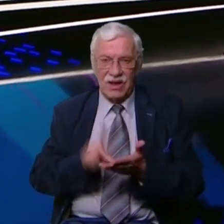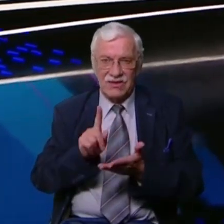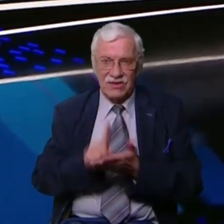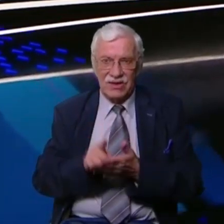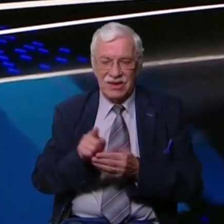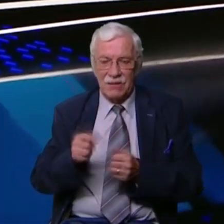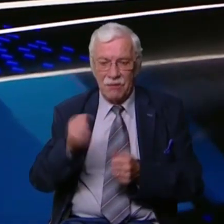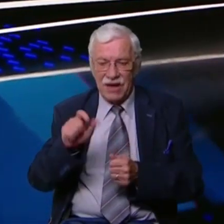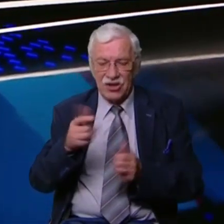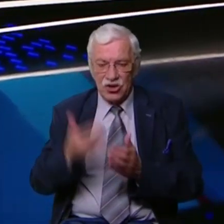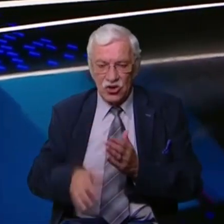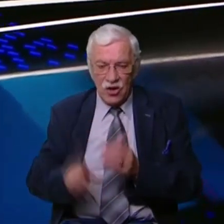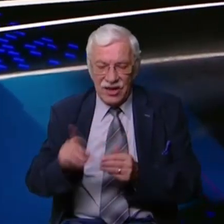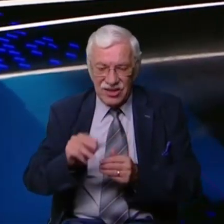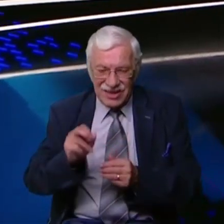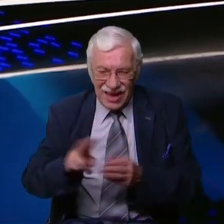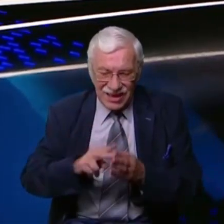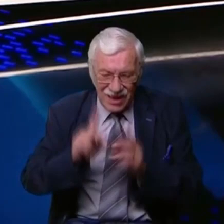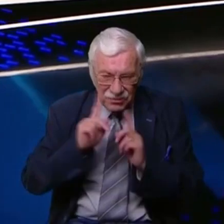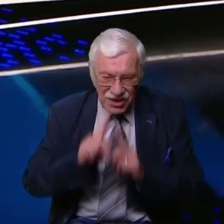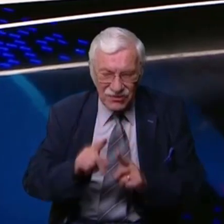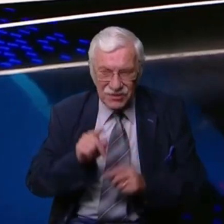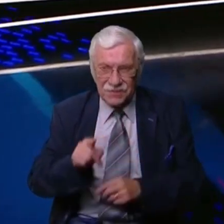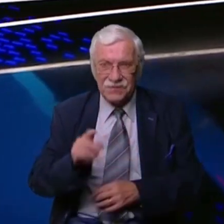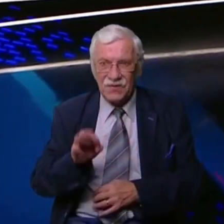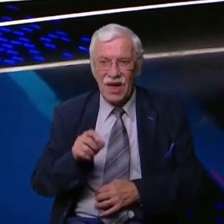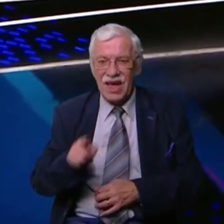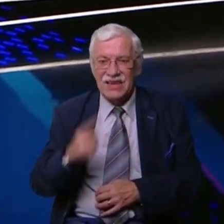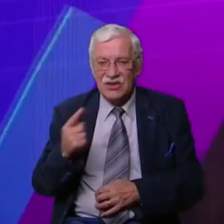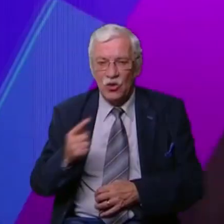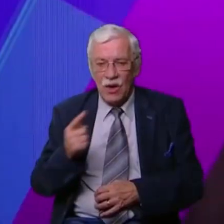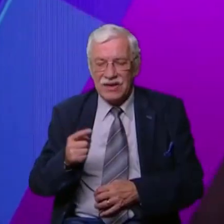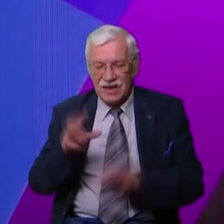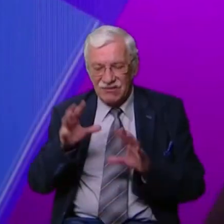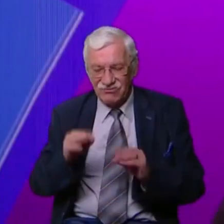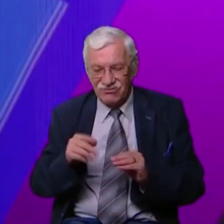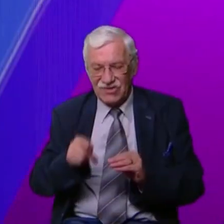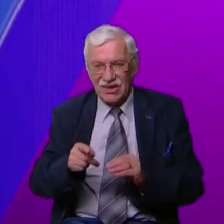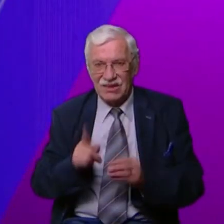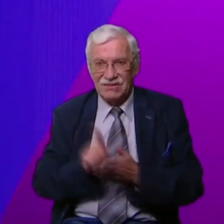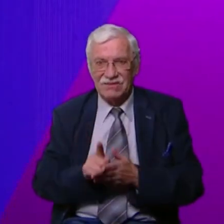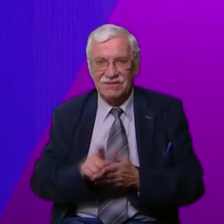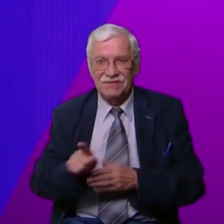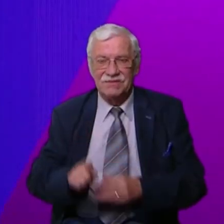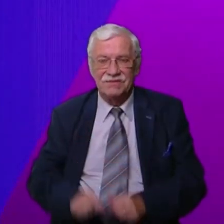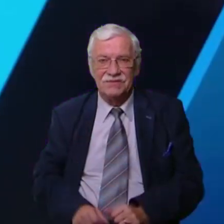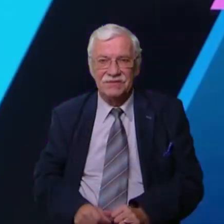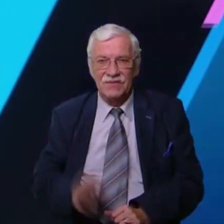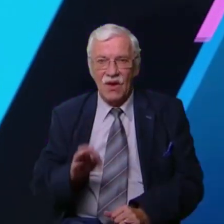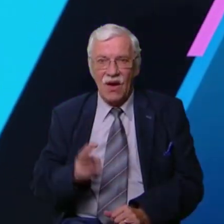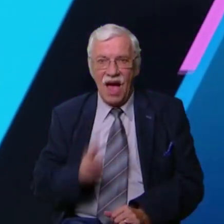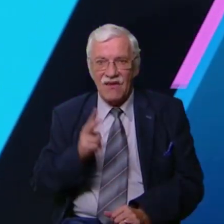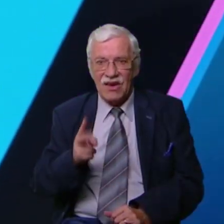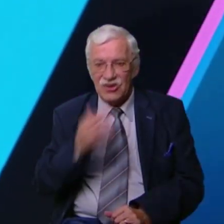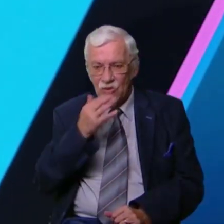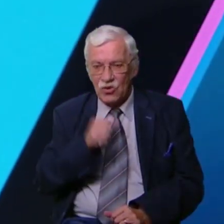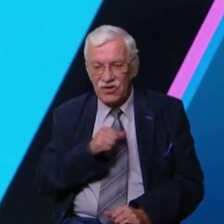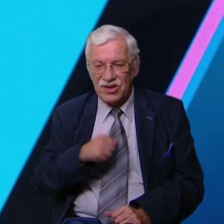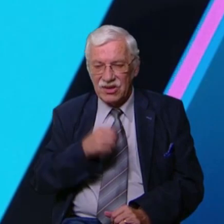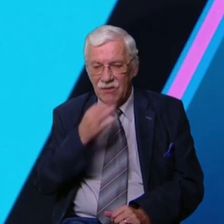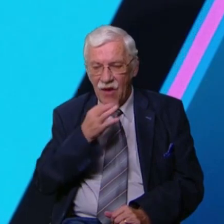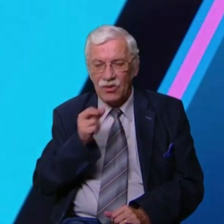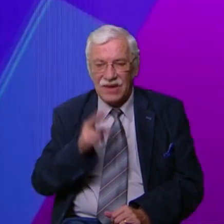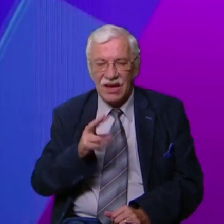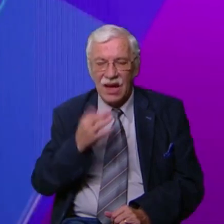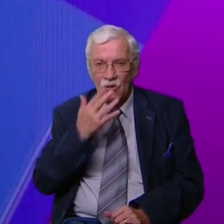tym bardziej szkoda, że tak naprawdę no to ta sytuacja przyćmiła ten super występ Anglików. No o tym awansie mówi się faktycznie niewiele. No właśnie, a